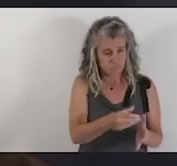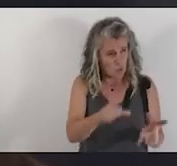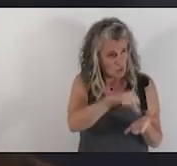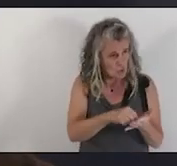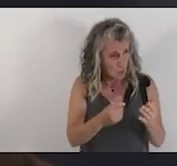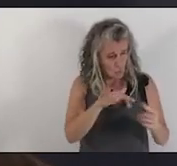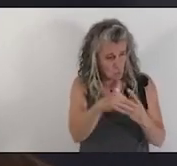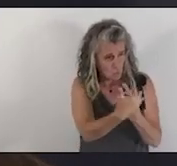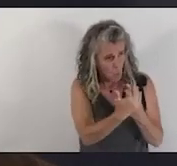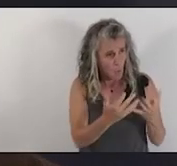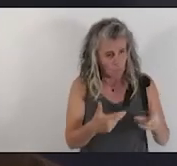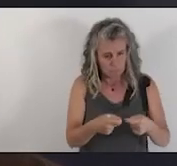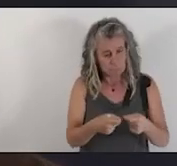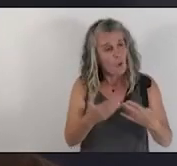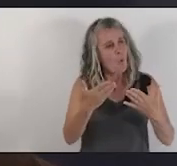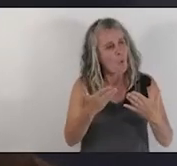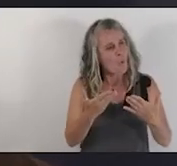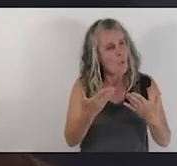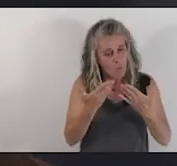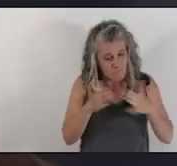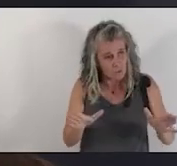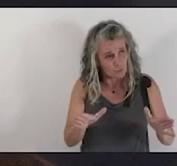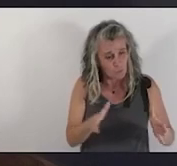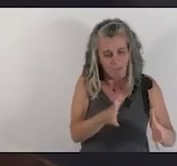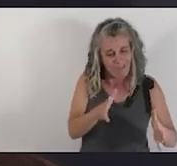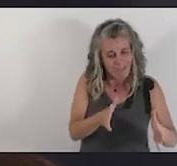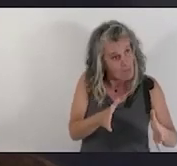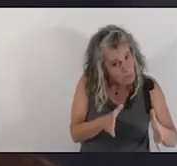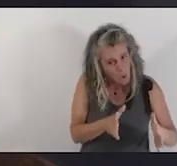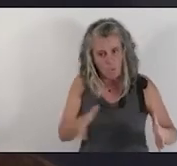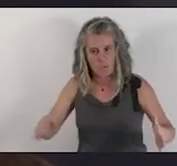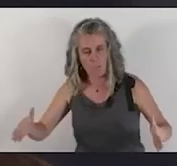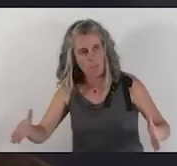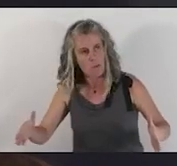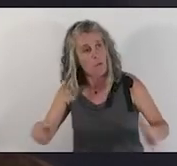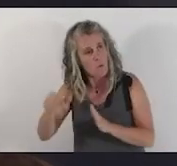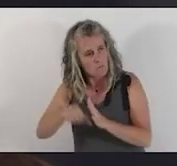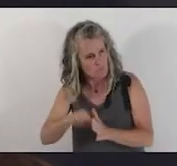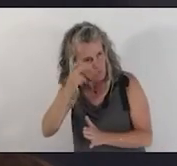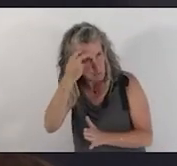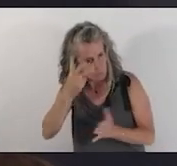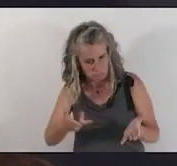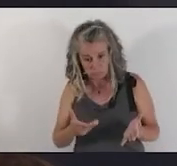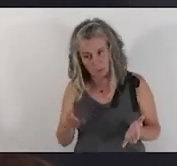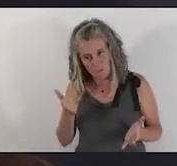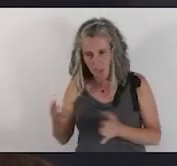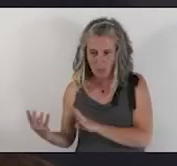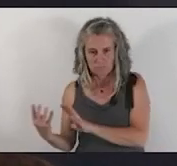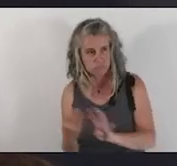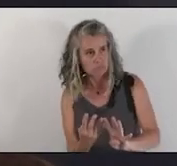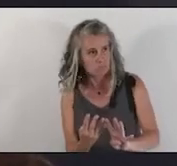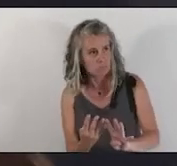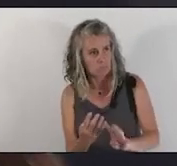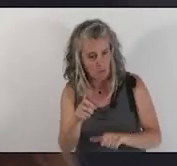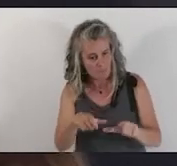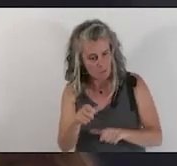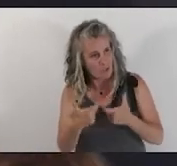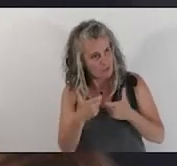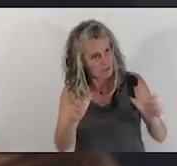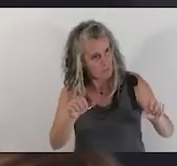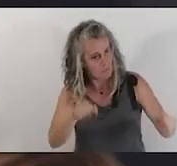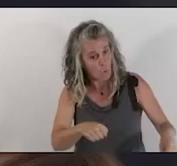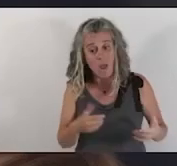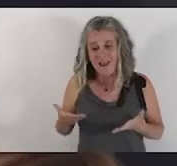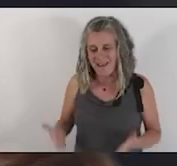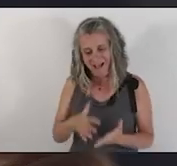longtemps, notamment au mois d'août, là, pour qu'il soit accessible. Là, c'est pour qu'il soit accessible aux personnes à faible revenu. Le